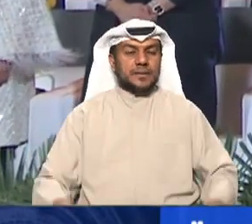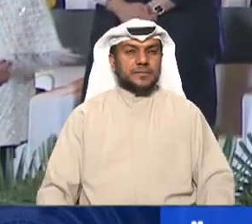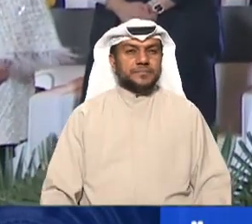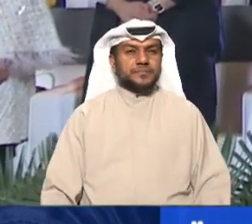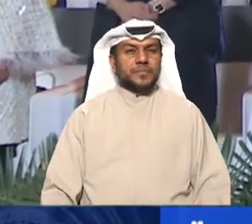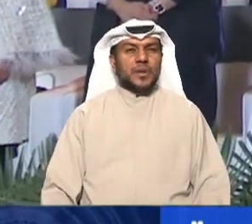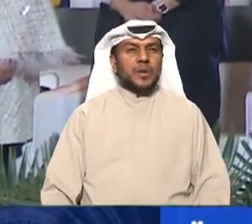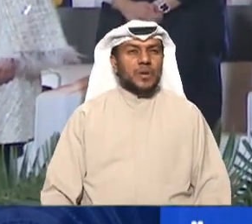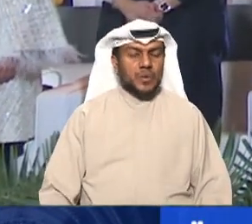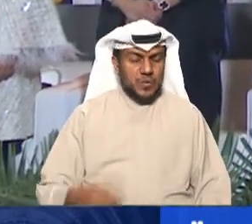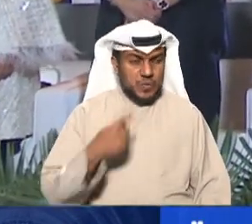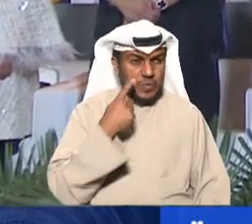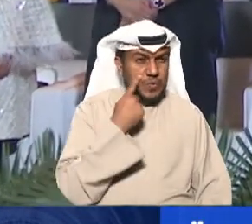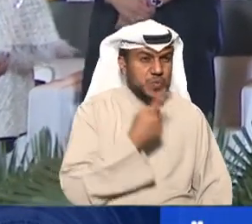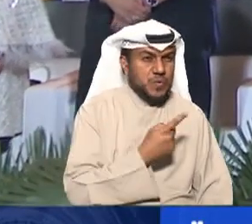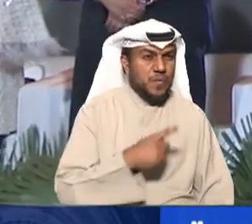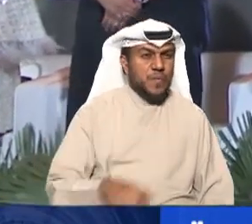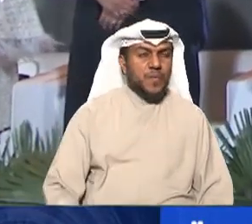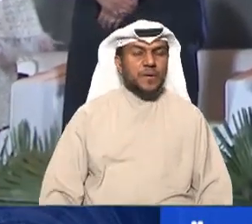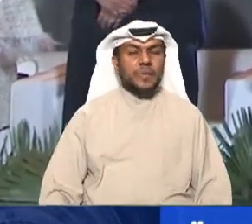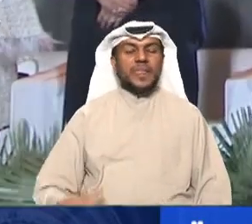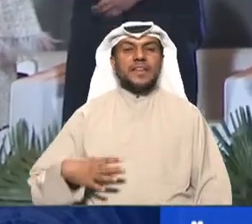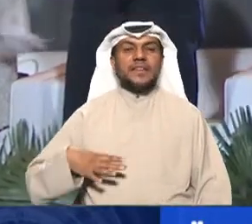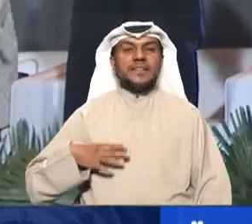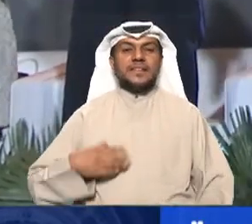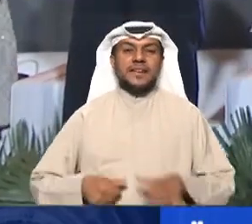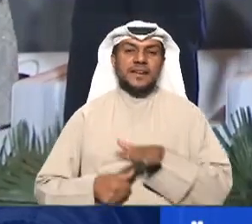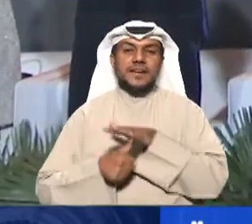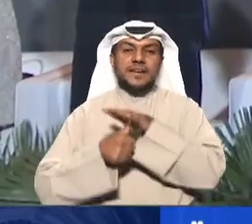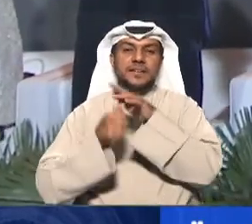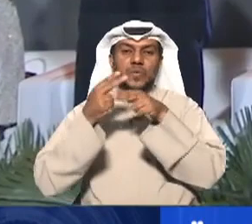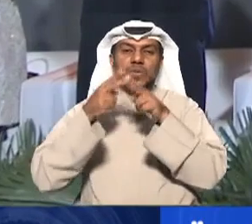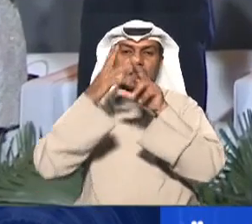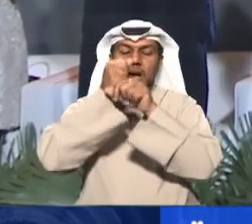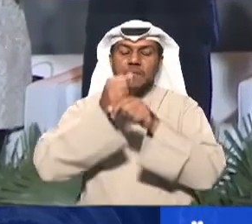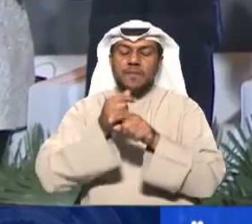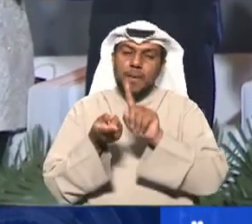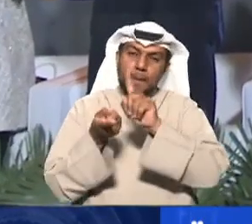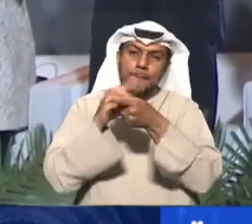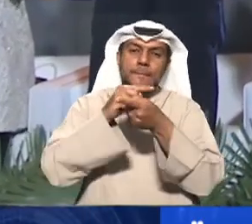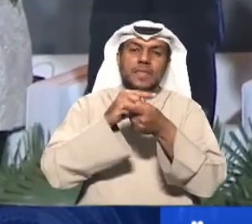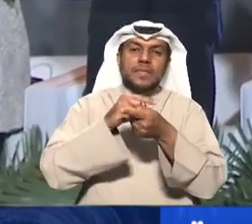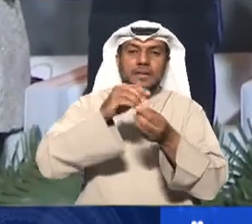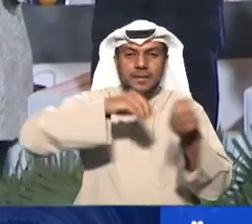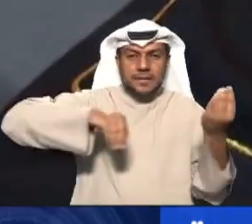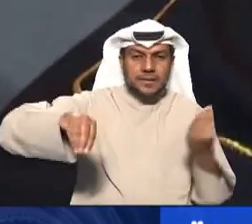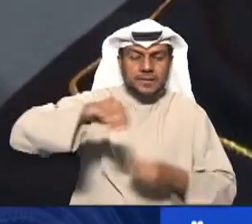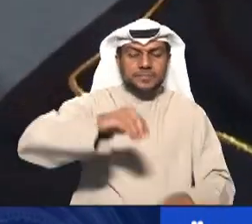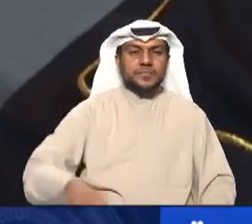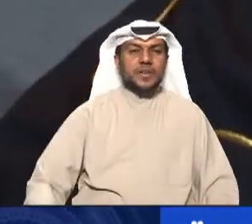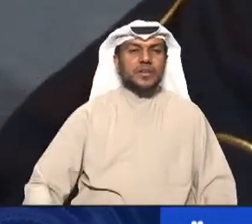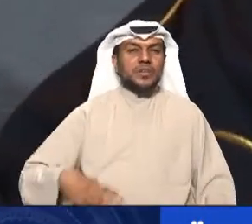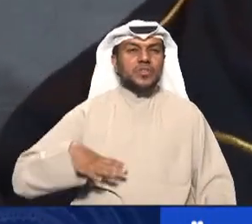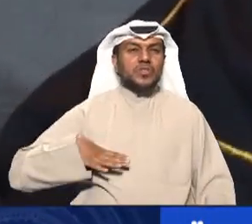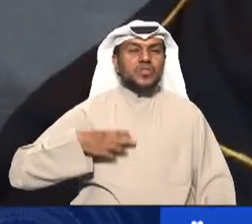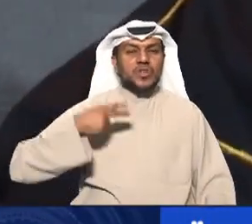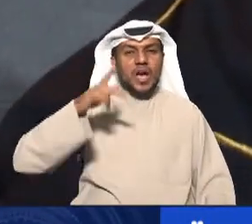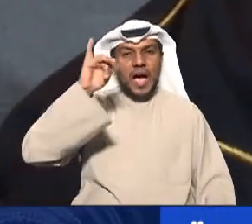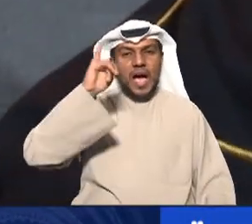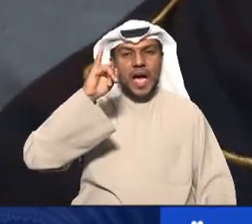هذا وقد أناب سموه رعاه الله وزير شؤون الديوان الأميري الشيخ علي جراح الصباح لحضور